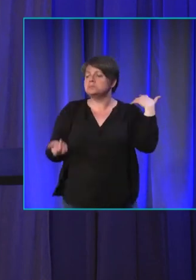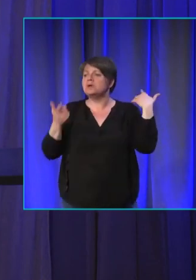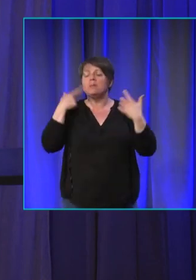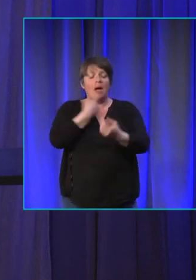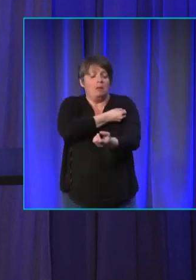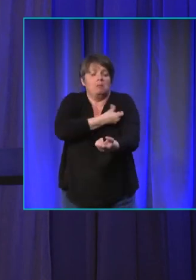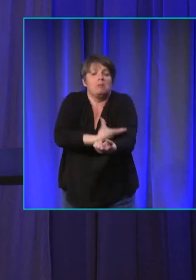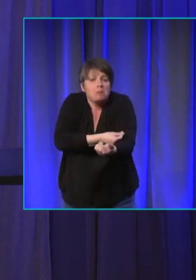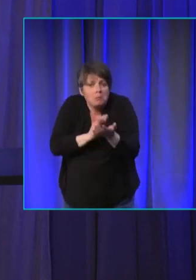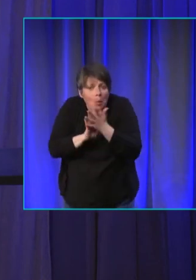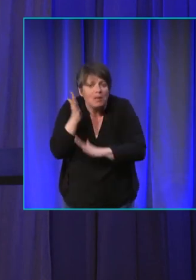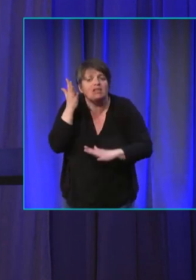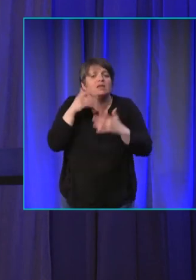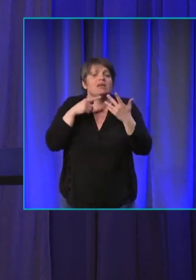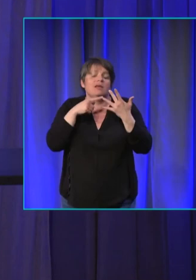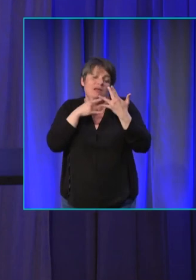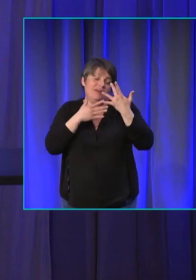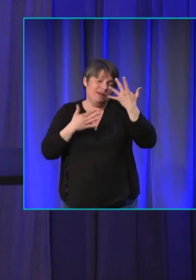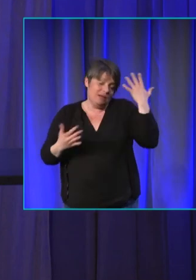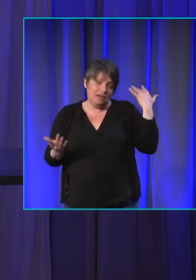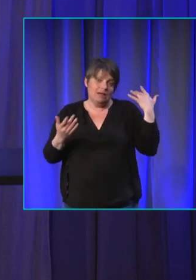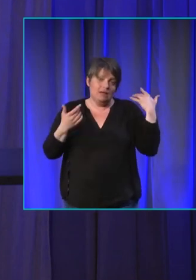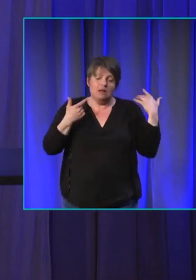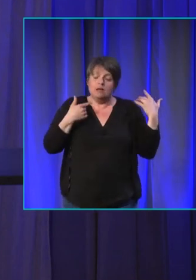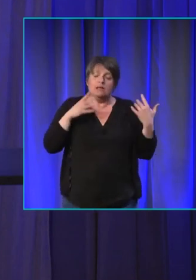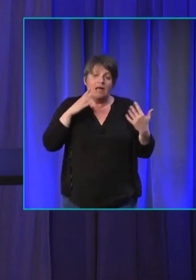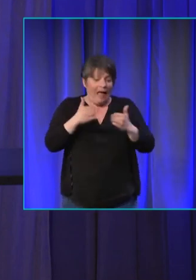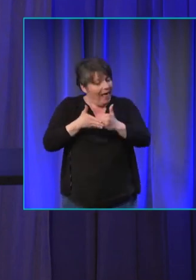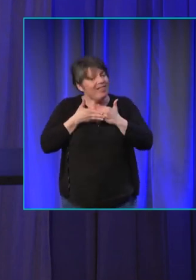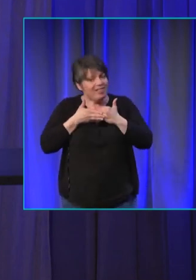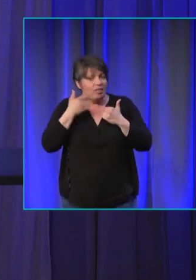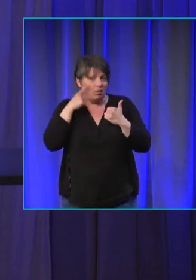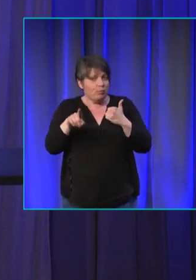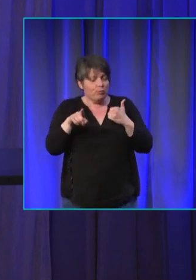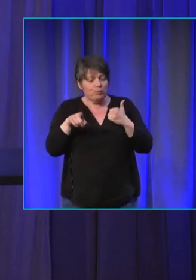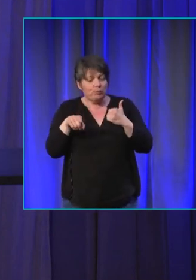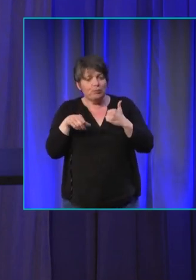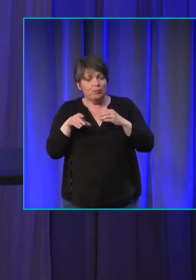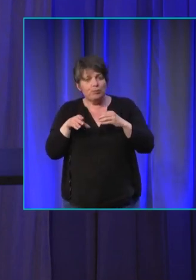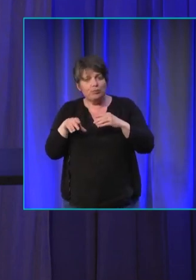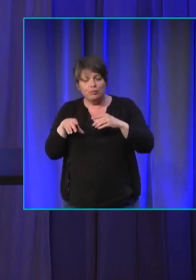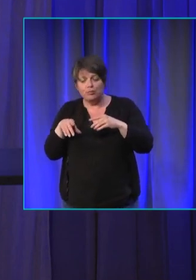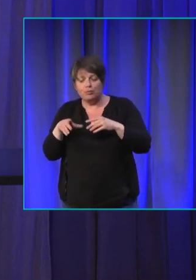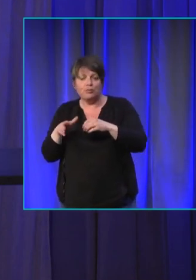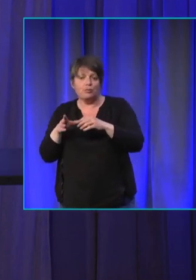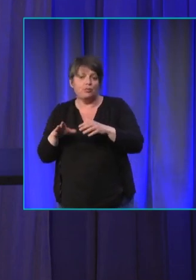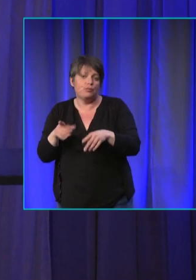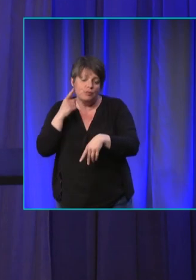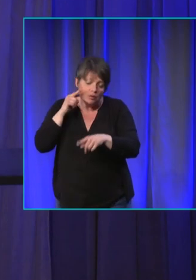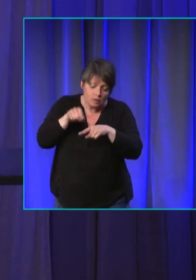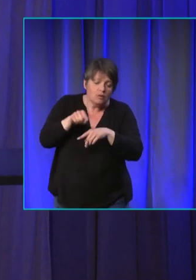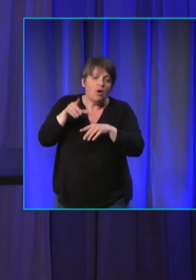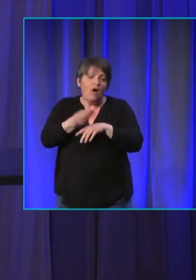myopathie inflammatoire, etc. Donc, en tout cas, mes activités aussi, elles tournent aussi, non pas seulement sur l'enfant sain, mais aussi sur l'enfant